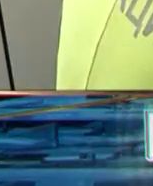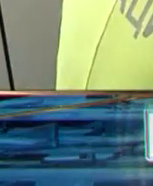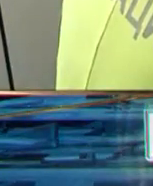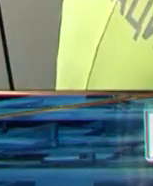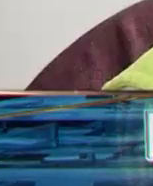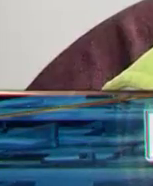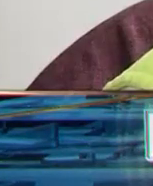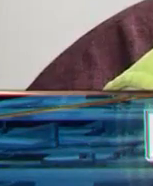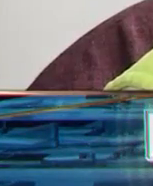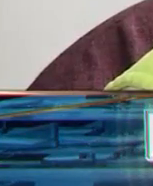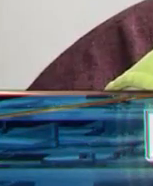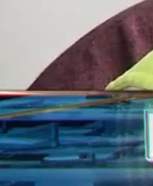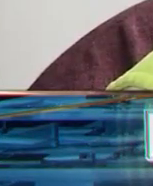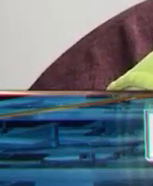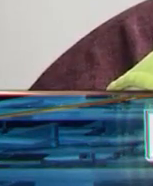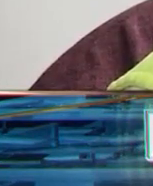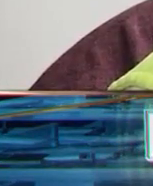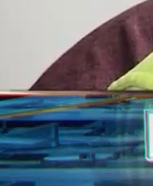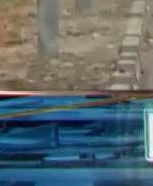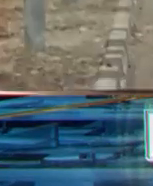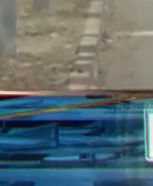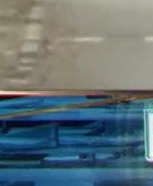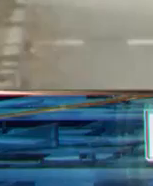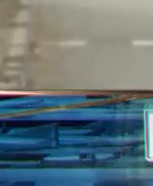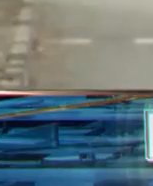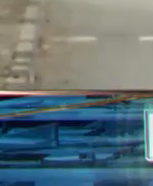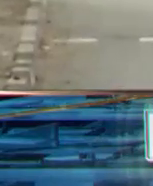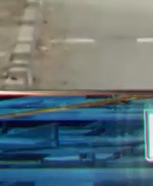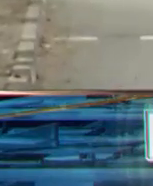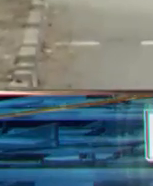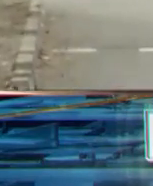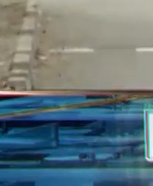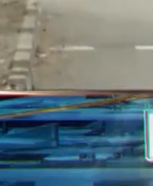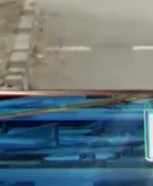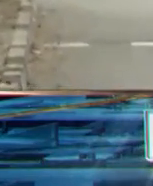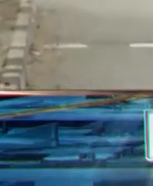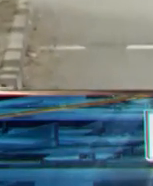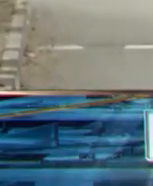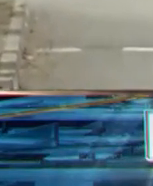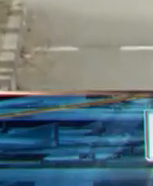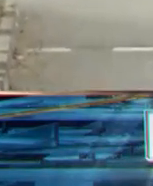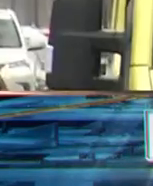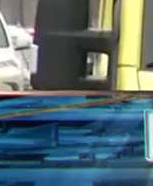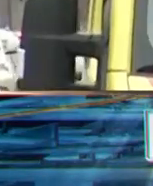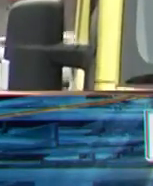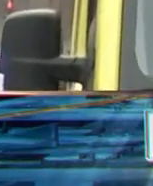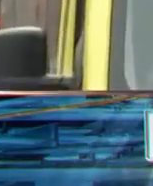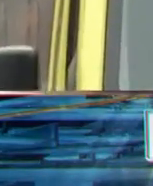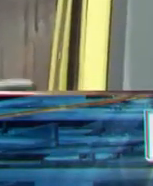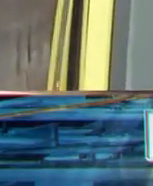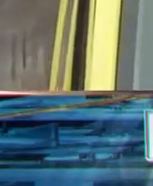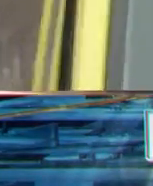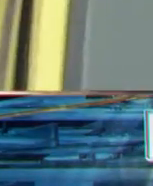Облыста алғашқы көмек көрсету сапасы артты. Шұғыл медициналық көмек көрсету орталығы соңғы 10 айда 2000-нан аса азаматқа көмек